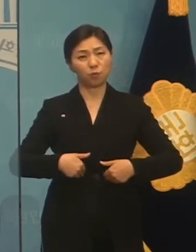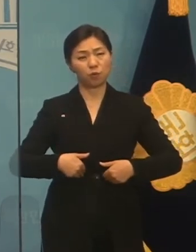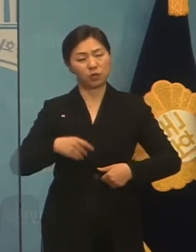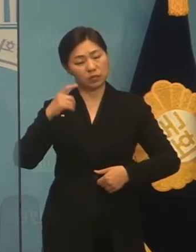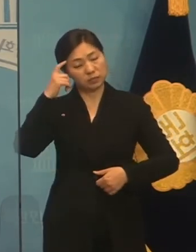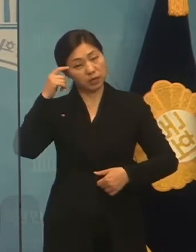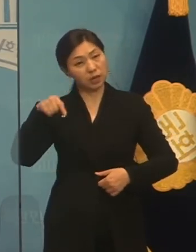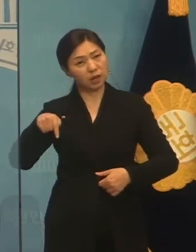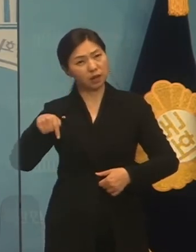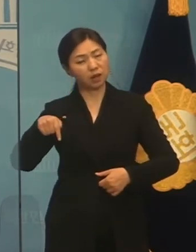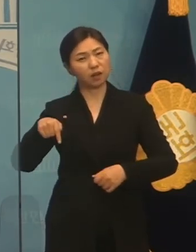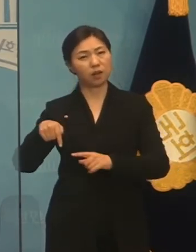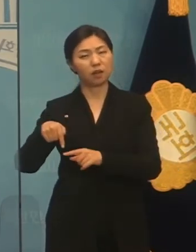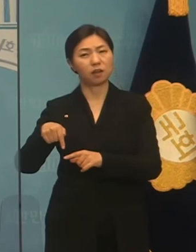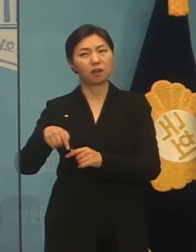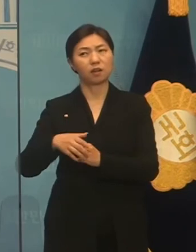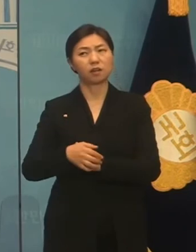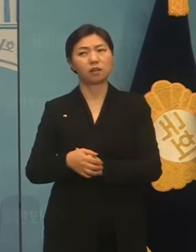생각하시는 경우에